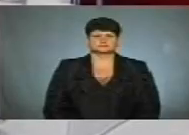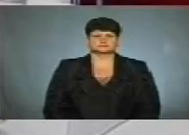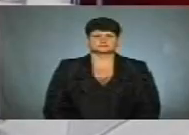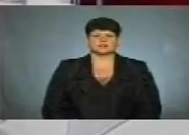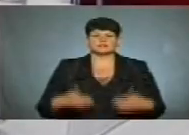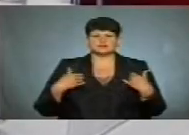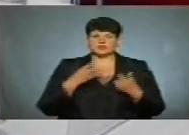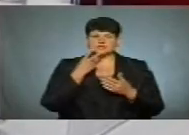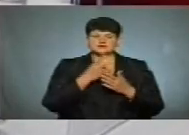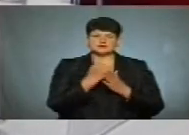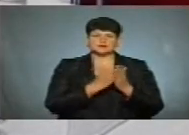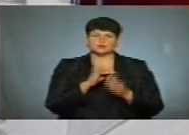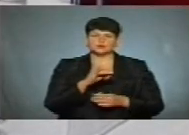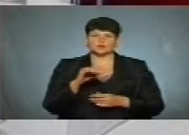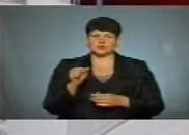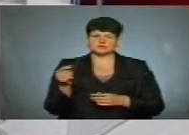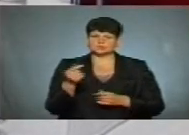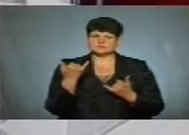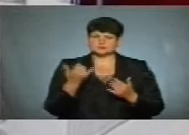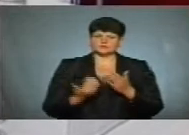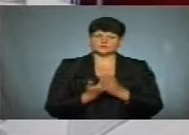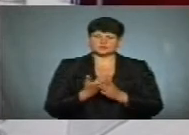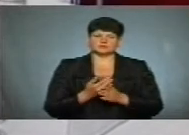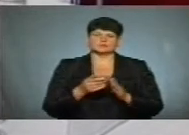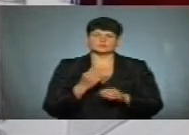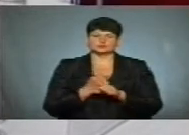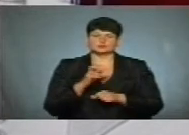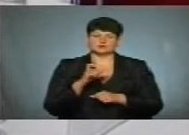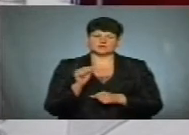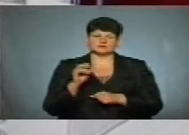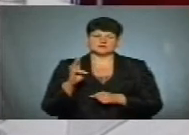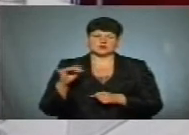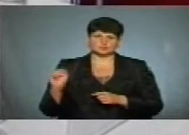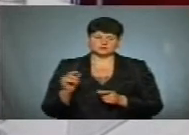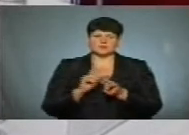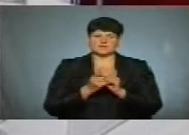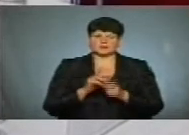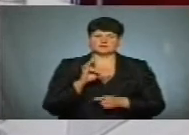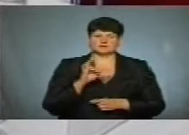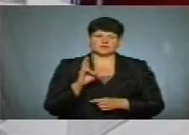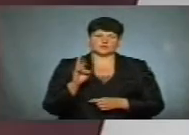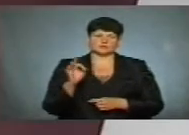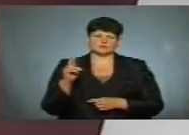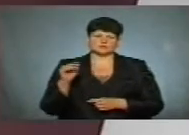Вітаю глядачів телеканалу ЮА Тернопіль. В ефірі новини. У студії Богдана Сарабун, сурдопереклад Надія Коцовська.